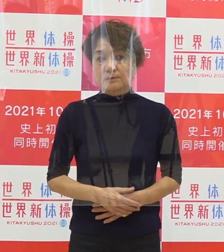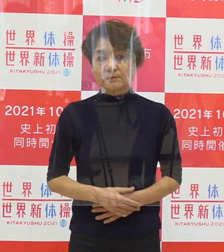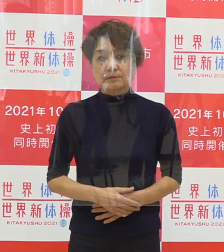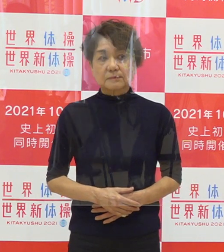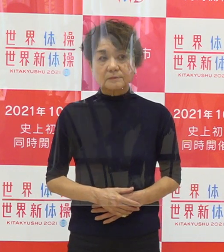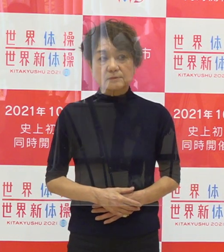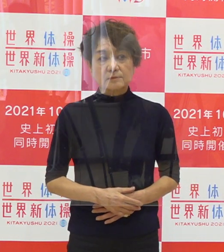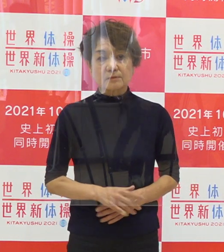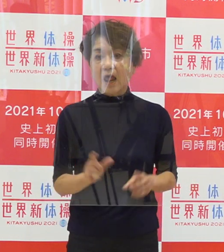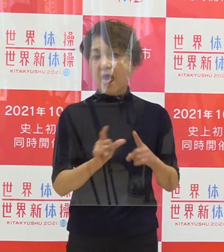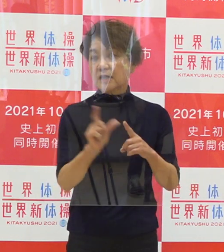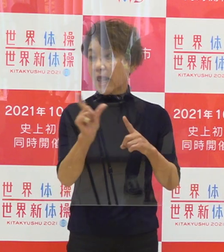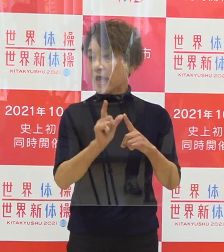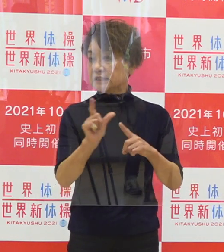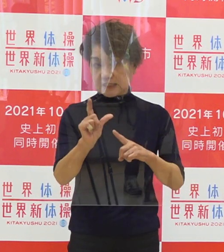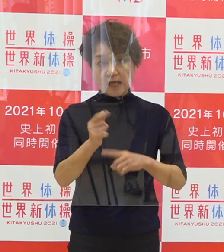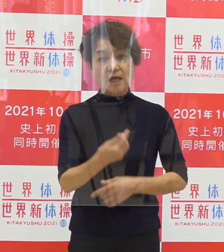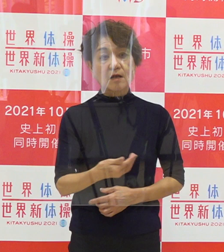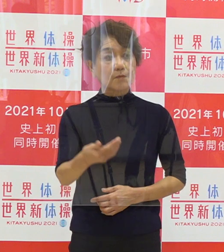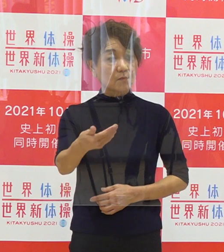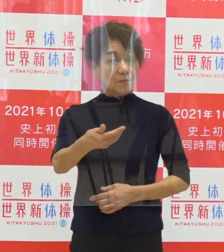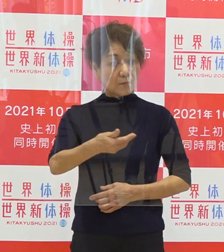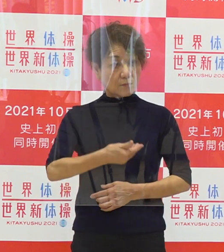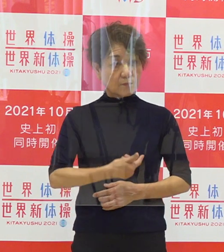すみません、NHK の安永です。